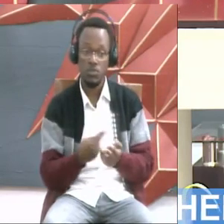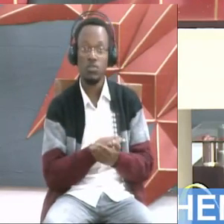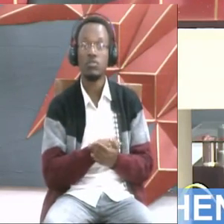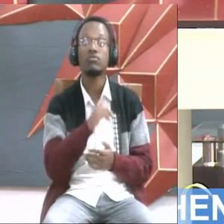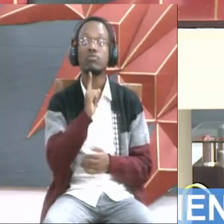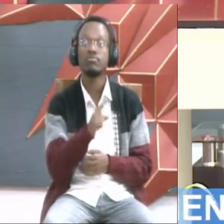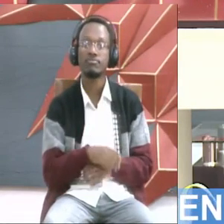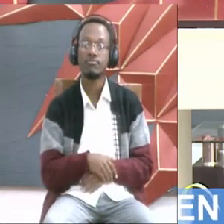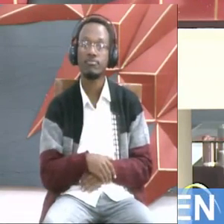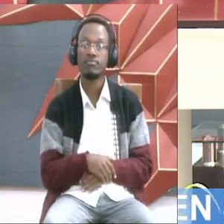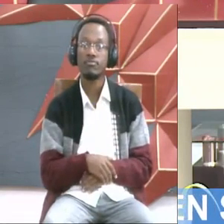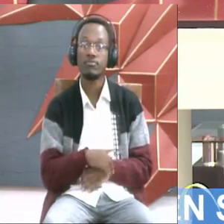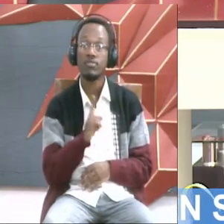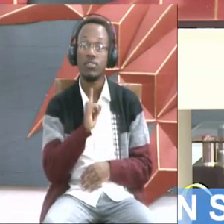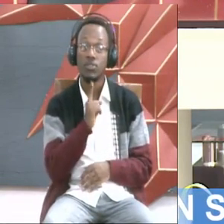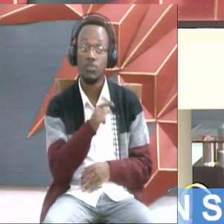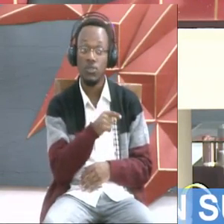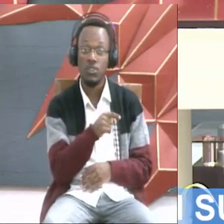kuri kuzobaha.